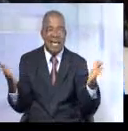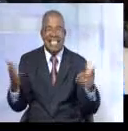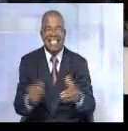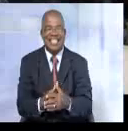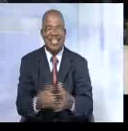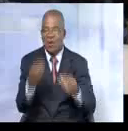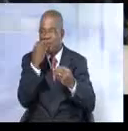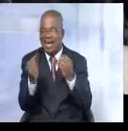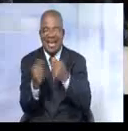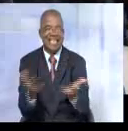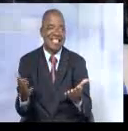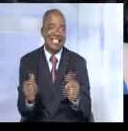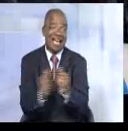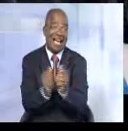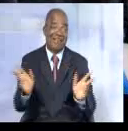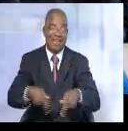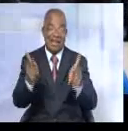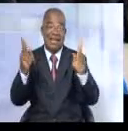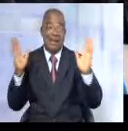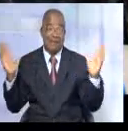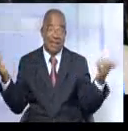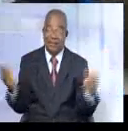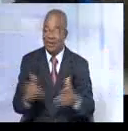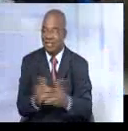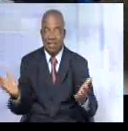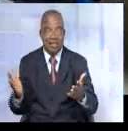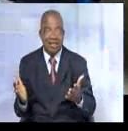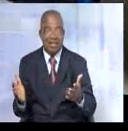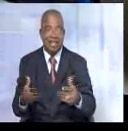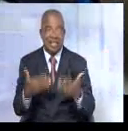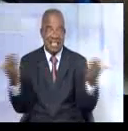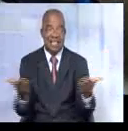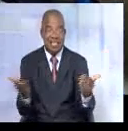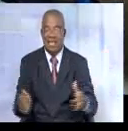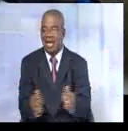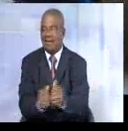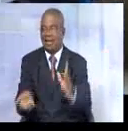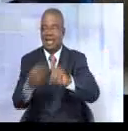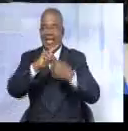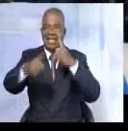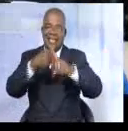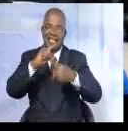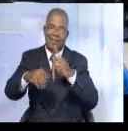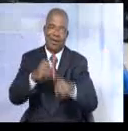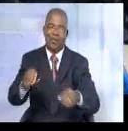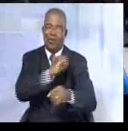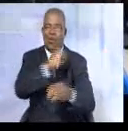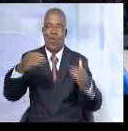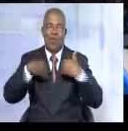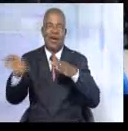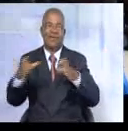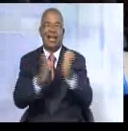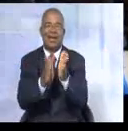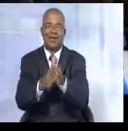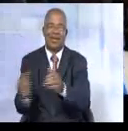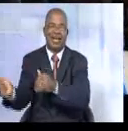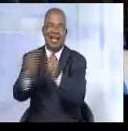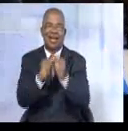manger avec des gens qu'on n'a pas l'habitude de manger avec à la maison. Par exemple, je suis avec mes amis, on a eu à faire la terminale ensemble. Aujourd'hui, on s'est